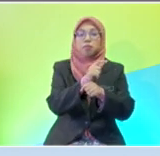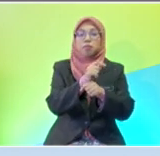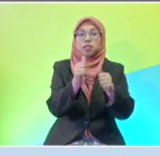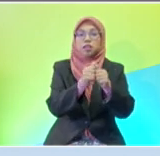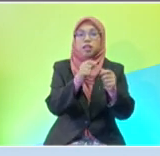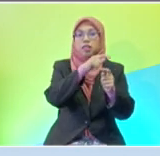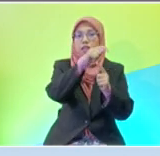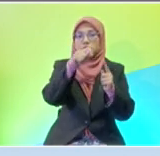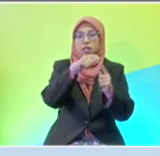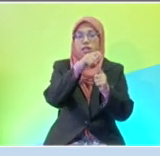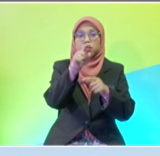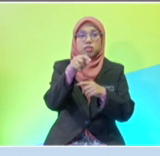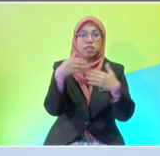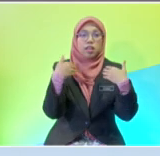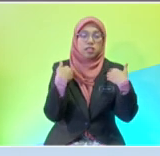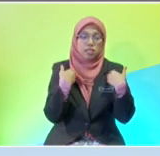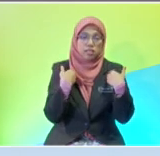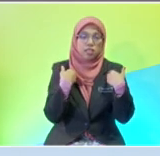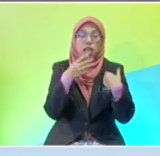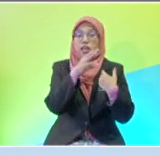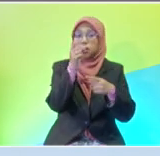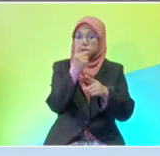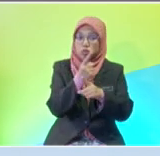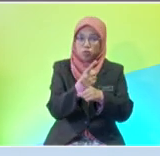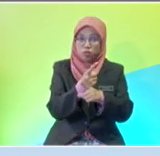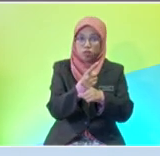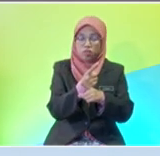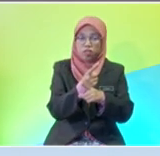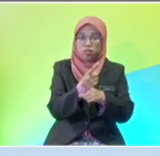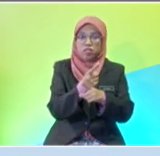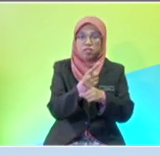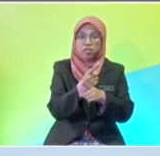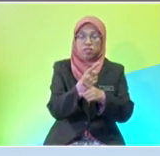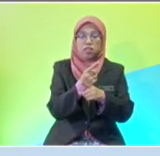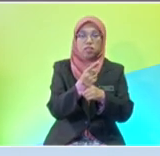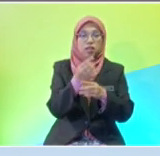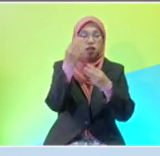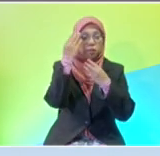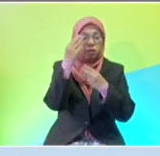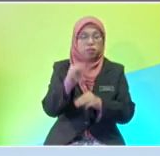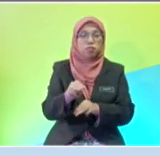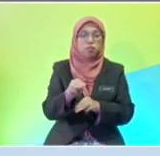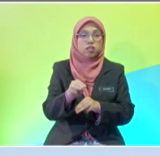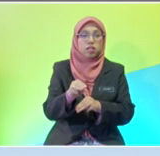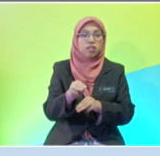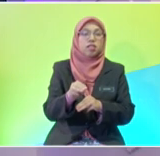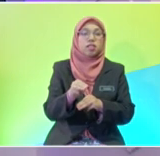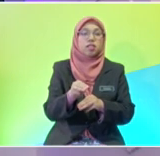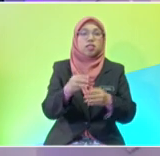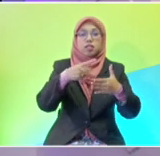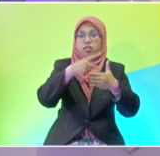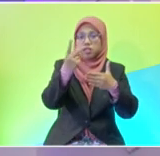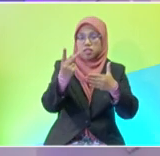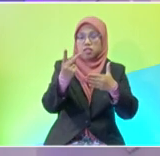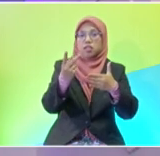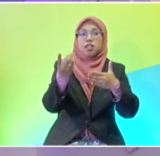mesti ada dan betul ada Butiran ada debit dan ada kreditnya Oke